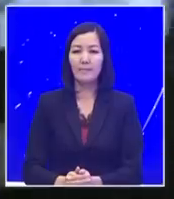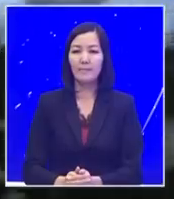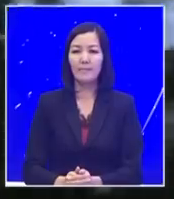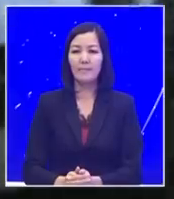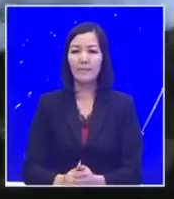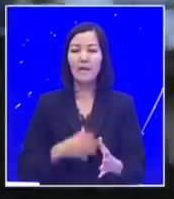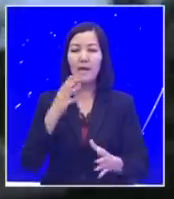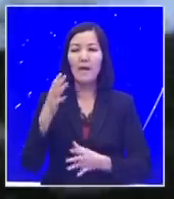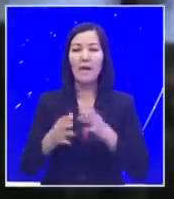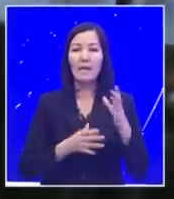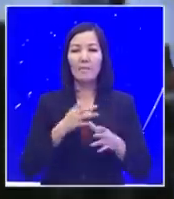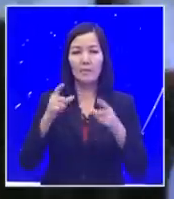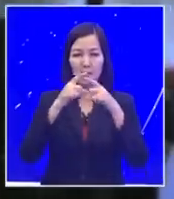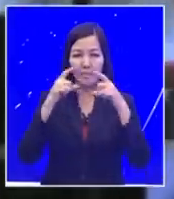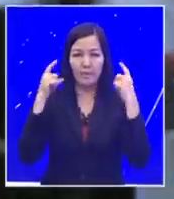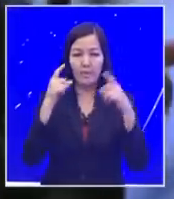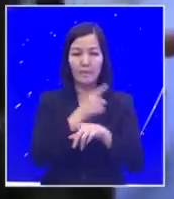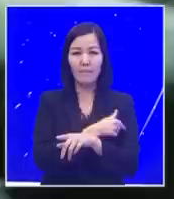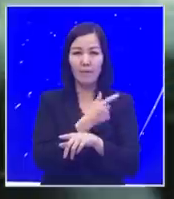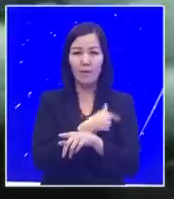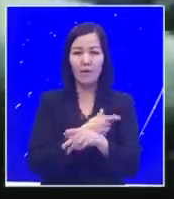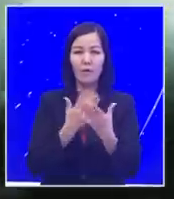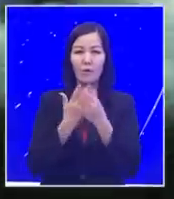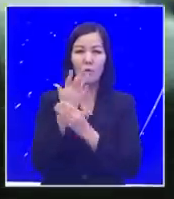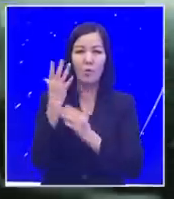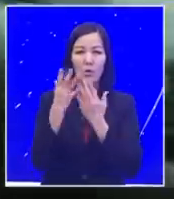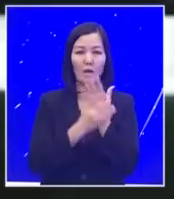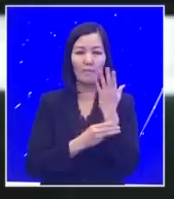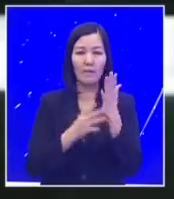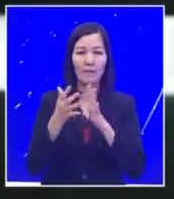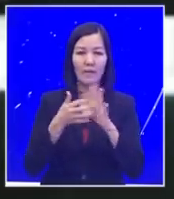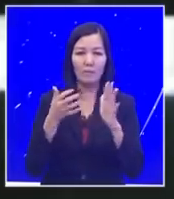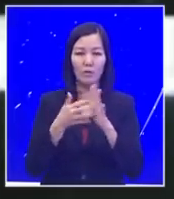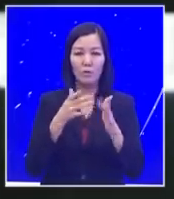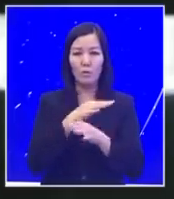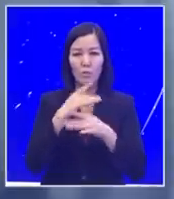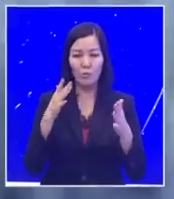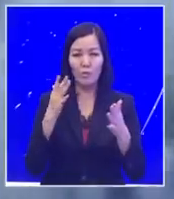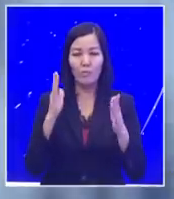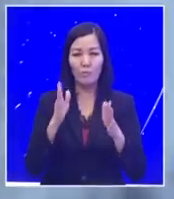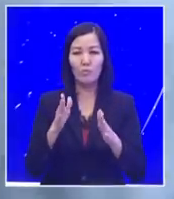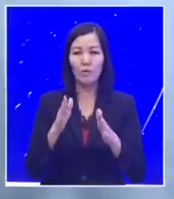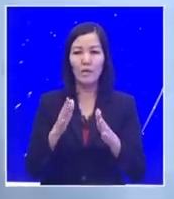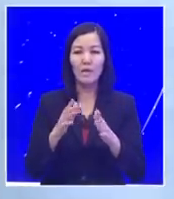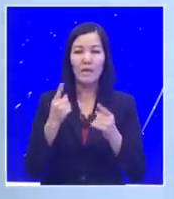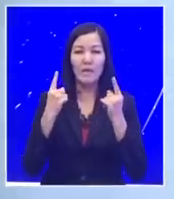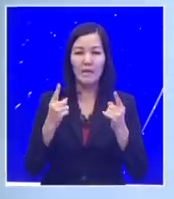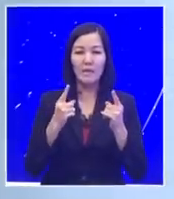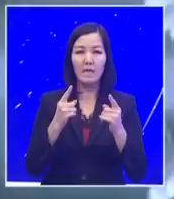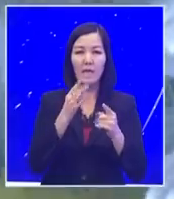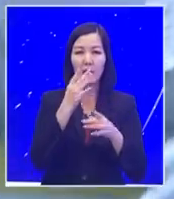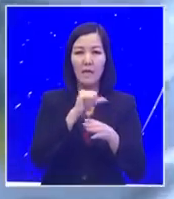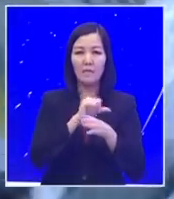Ал әлемде медициналық маскадан бөлек медициналық қолғап тапшылығы да күшеюі мүмкін. Оған осы материалды еңірі экспорттаушы